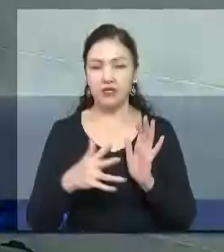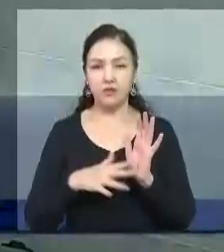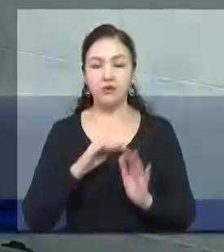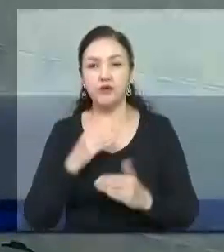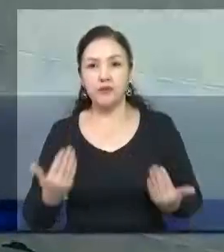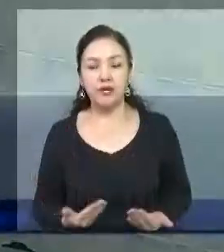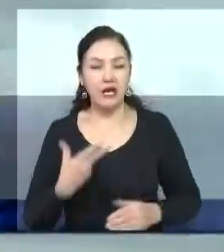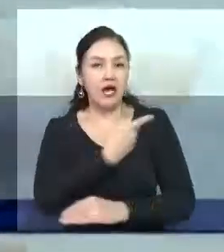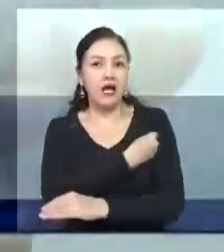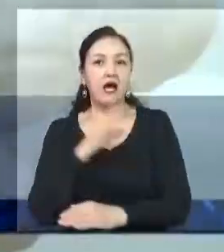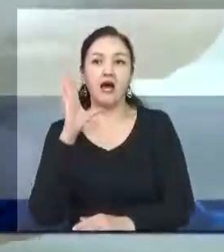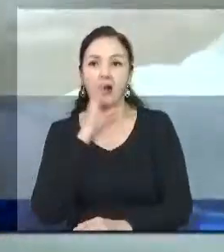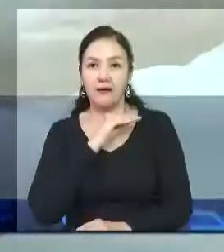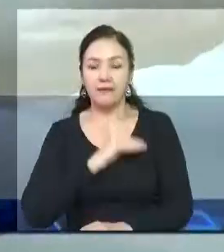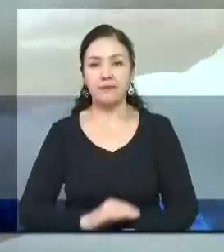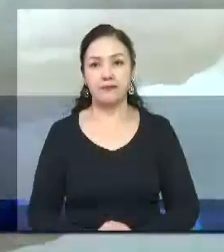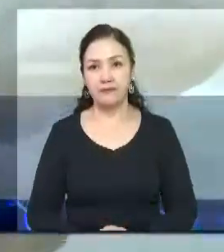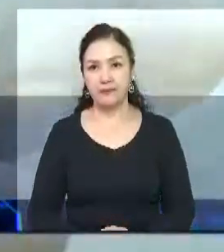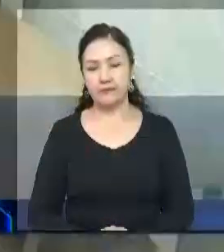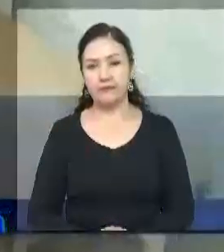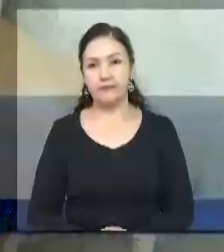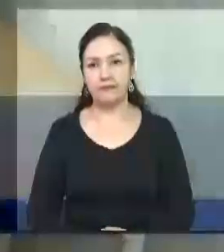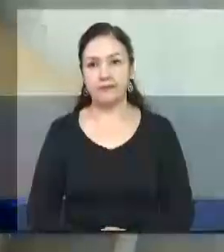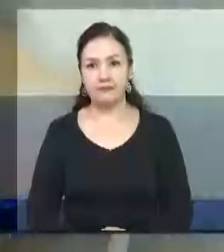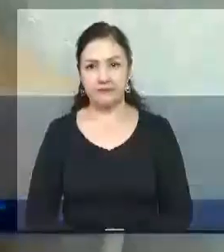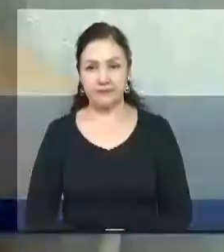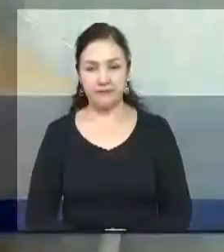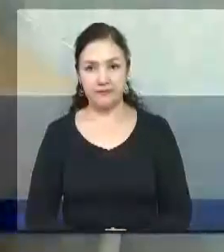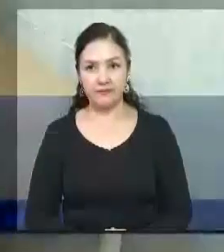ғана екпе алған. Айжан Иланқызы, Нұрбол Жауынбаев, Азамат Сауханов, Ақтөбе телеарнасы.